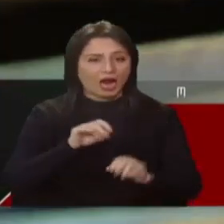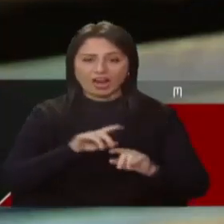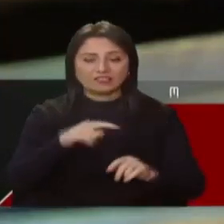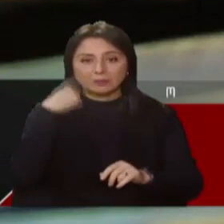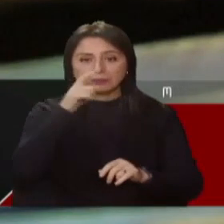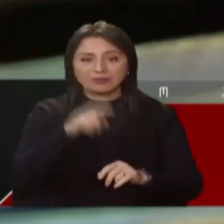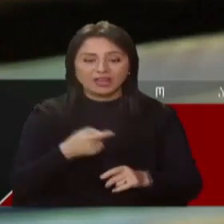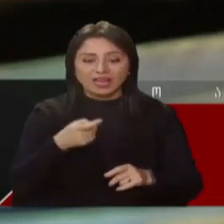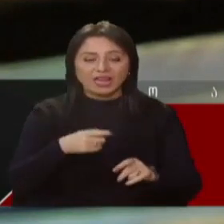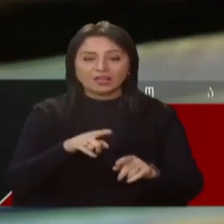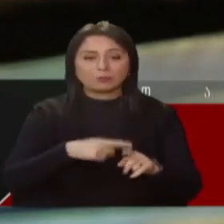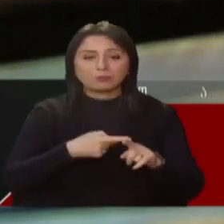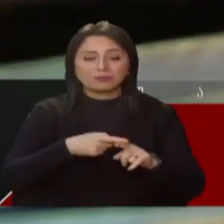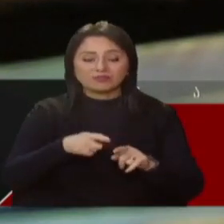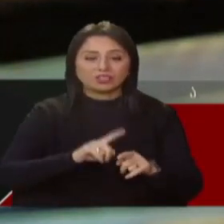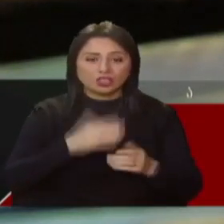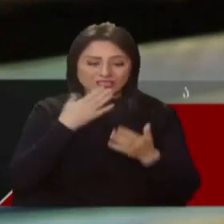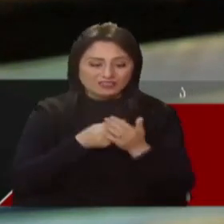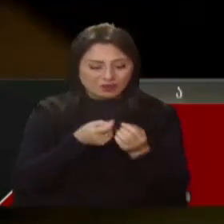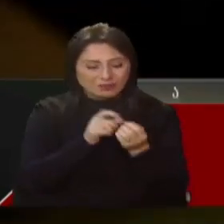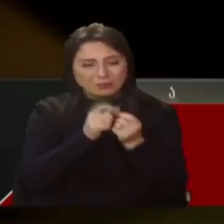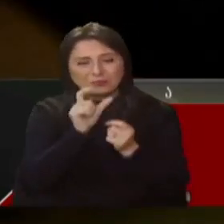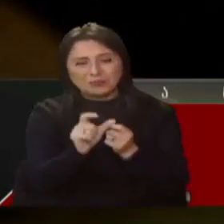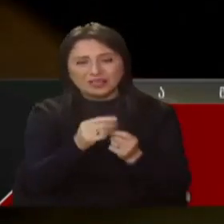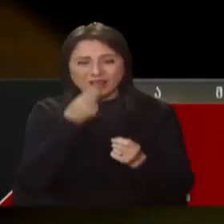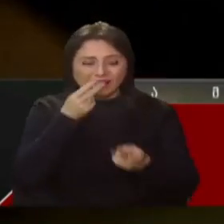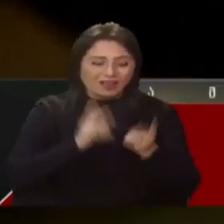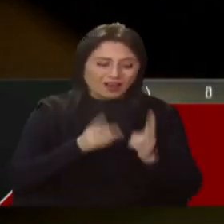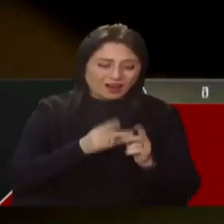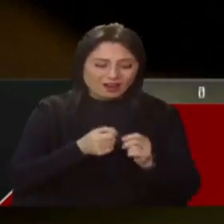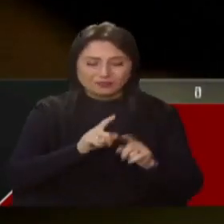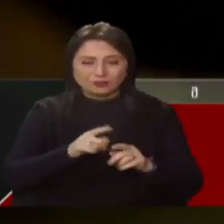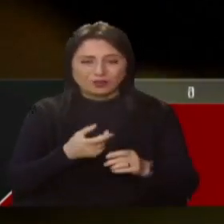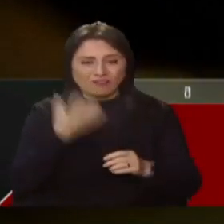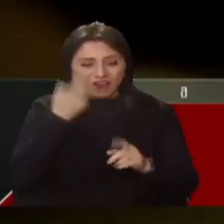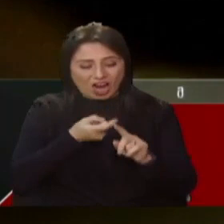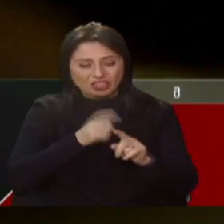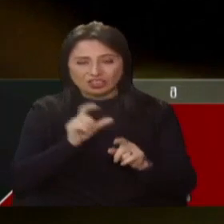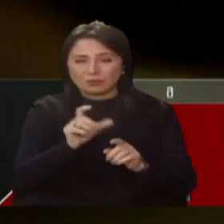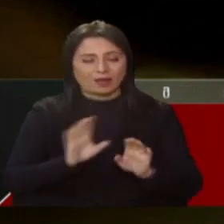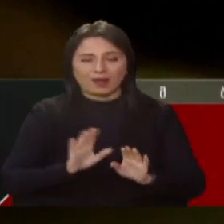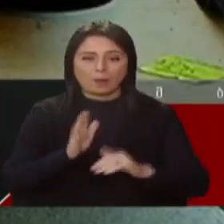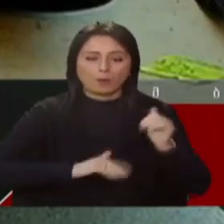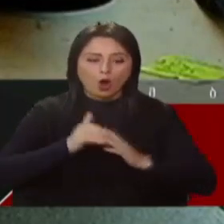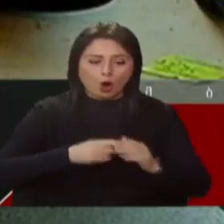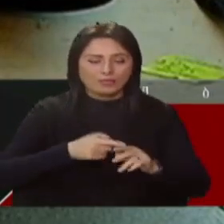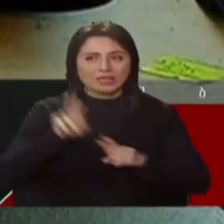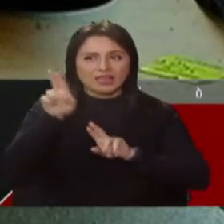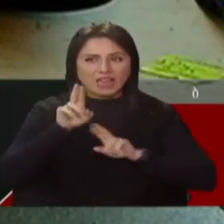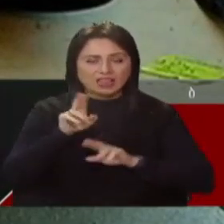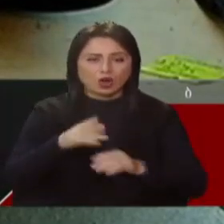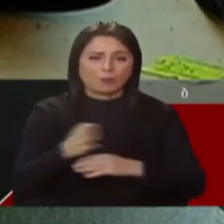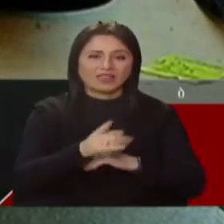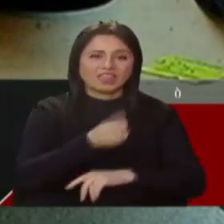pirze, romelit civiera xatarebs piradi higienis moțasregebis, saqobis mumzadebis an miğebis miznit, profesiuli sakmedobistvis, nadirobis tebzaobis